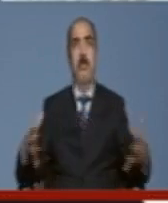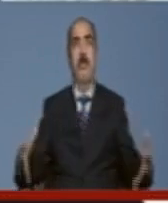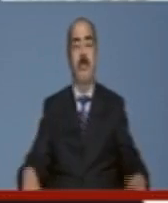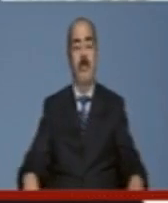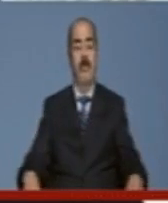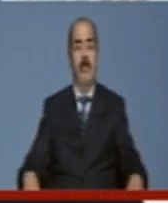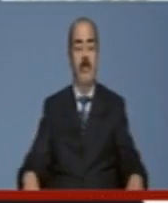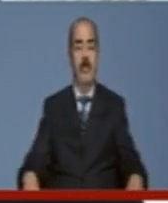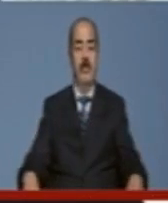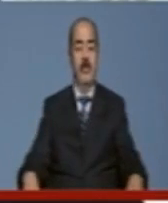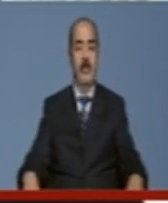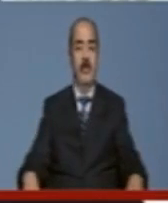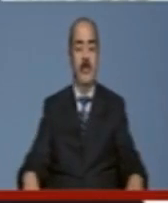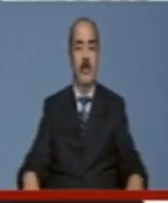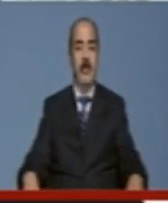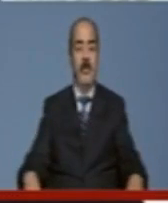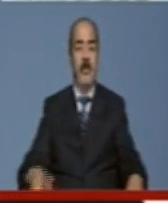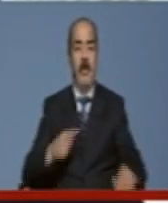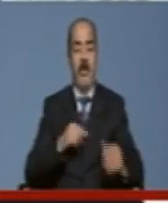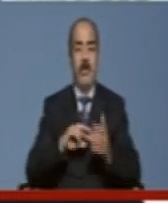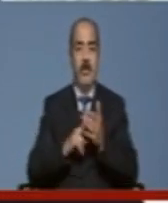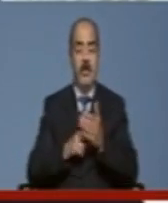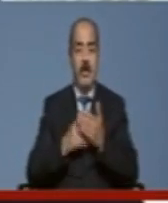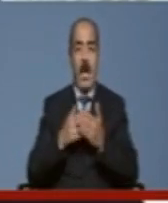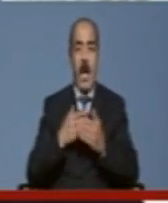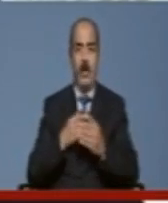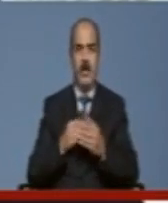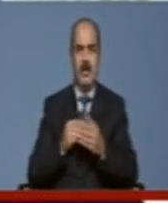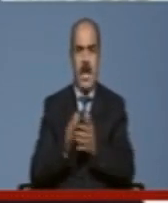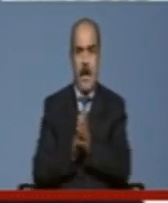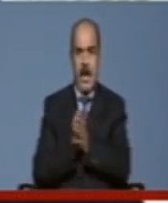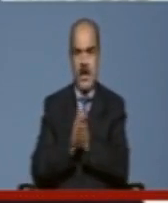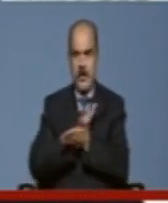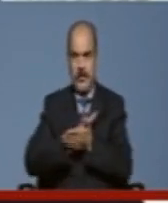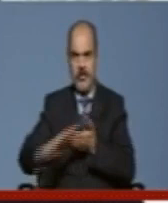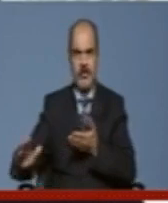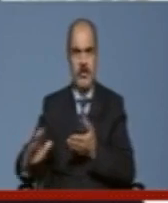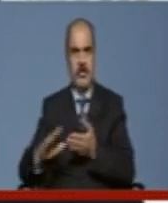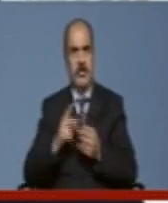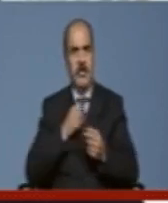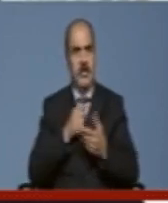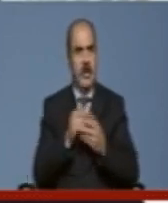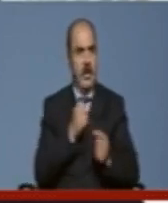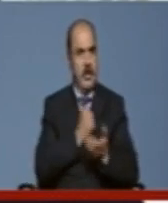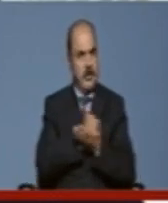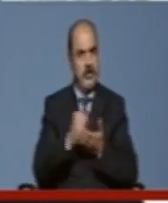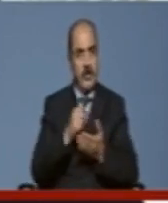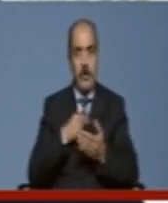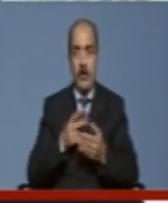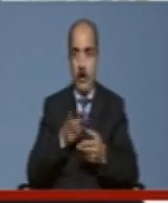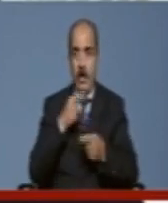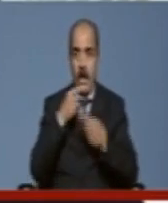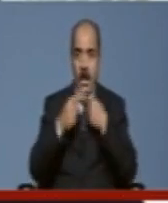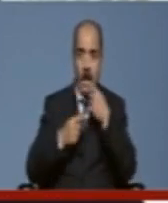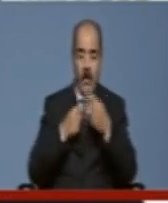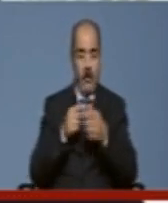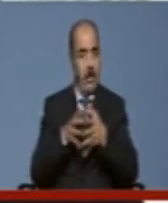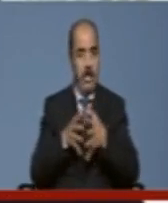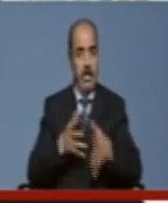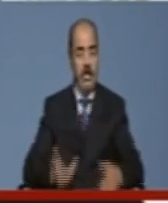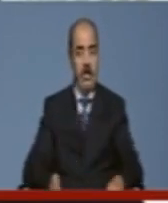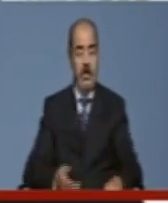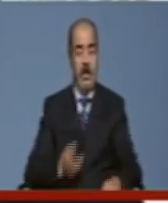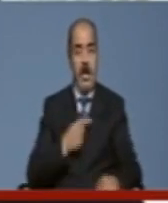يعني تصفية حماس والجماعات والفصائل المسلحة اللي موجودة في القطاع، وده هدف